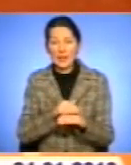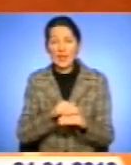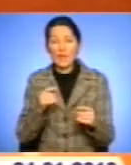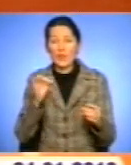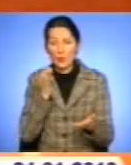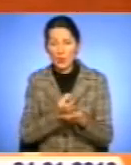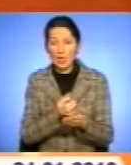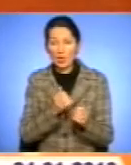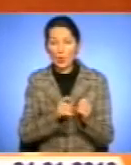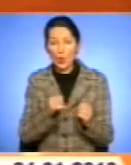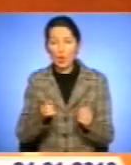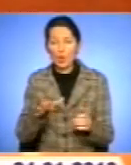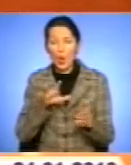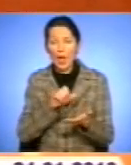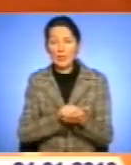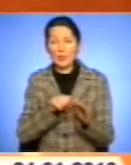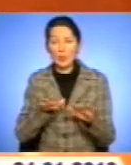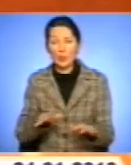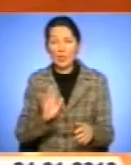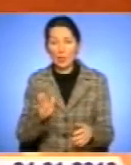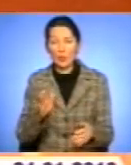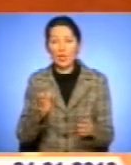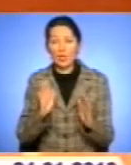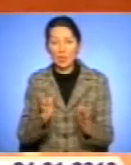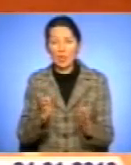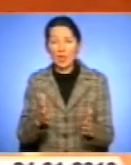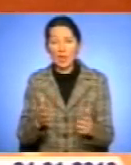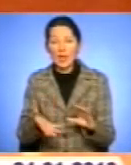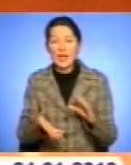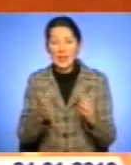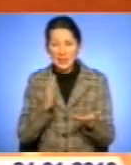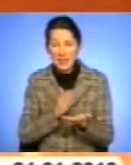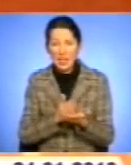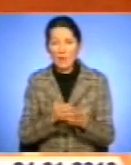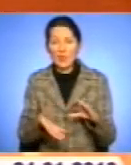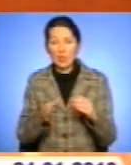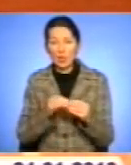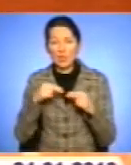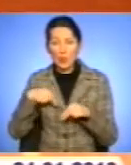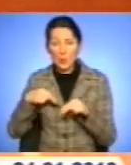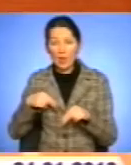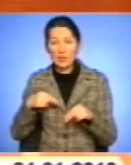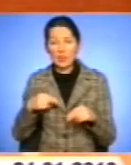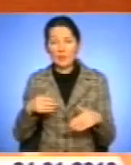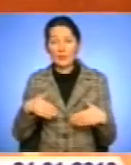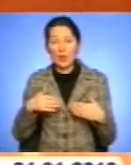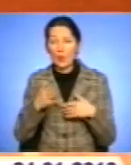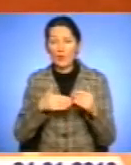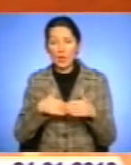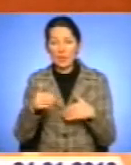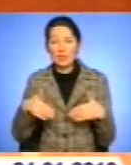район і рівень життя його мешканців. Для представників державної влади хочу наголосити, що